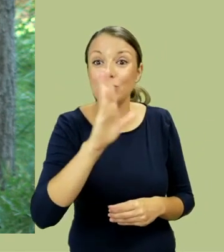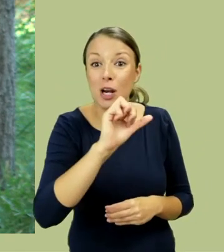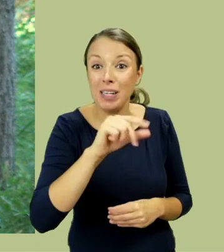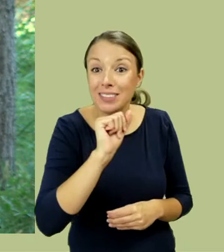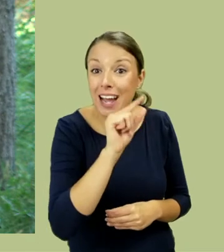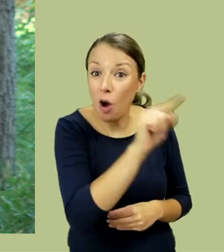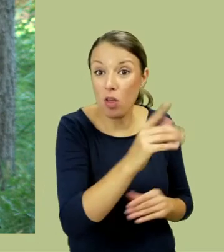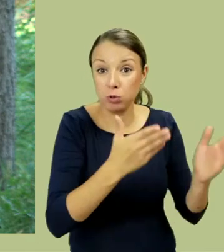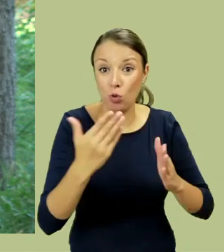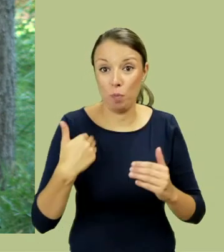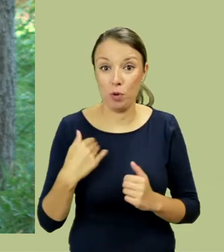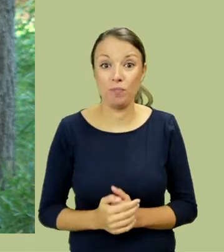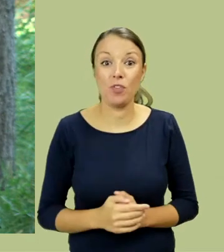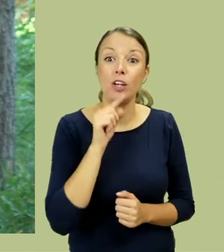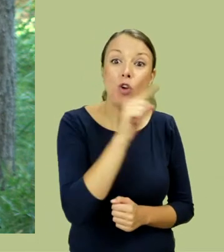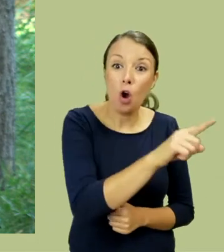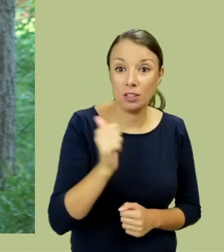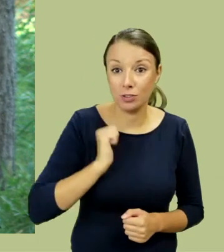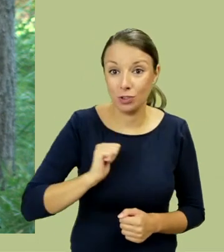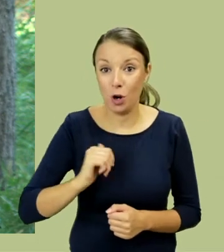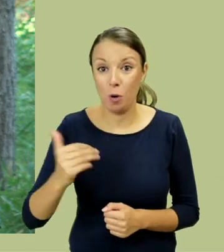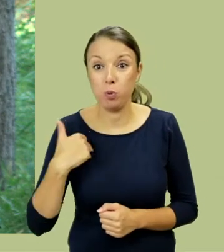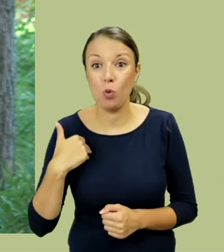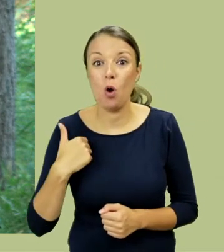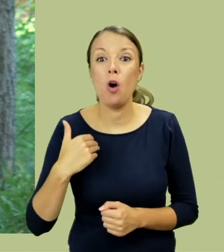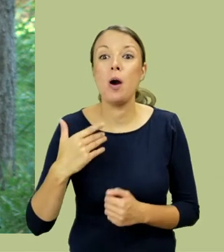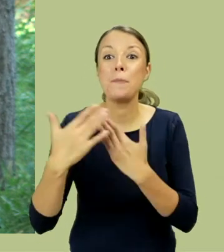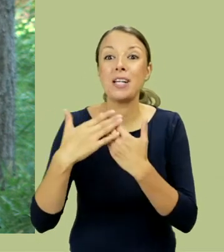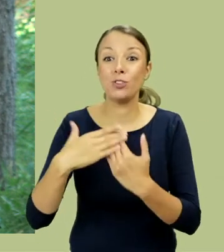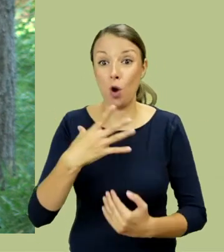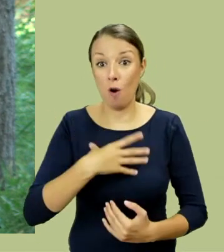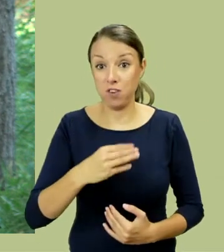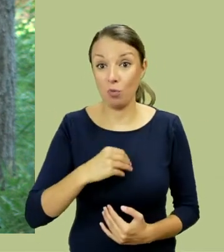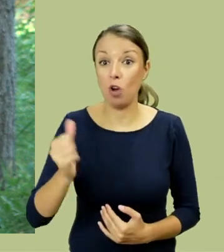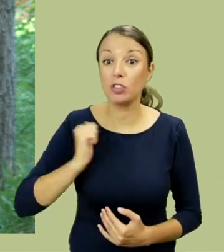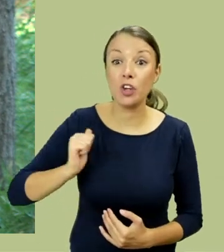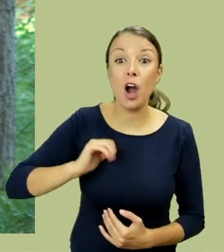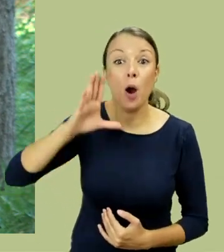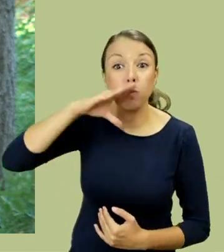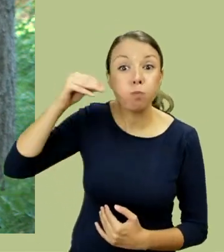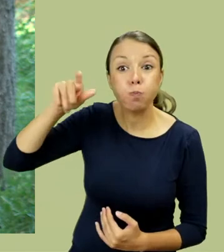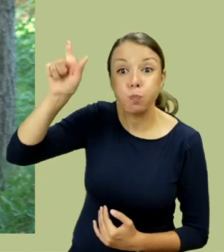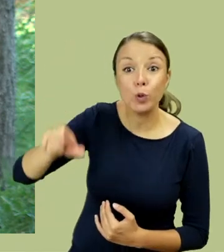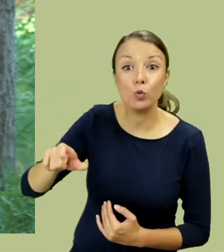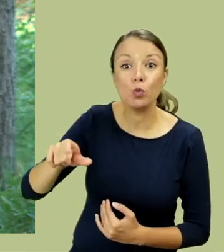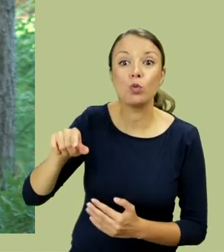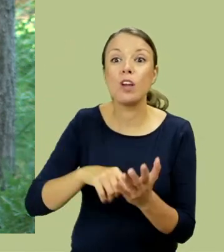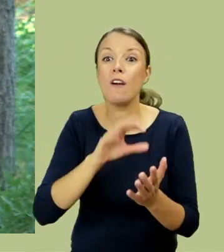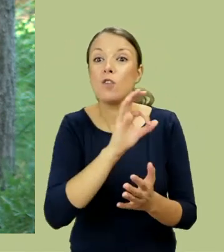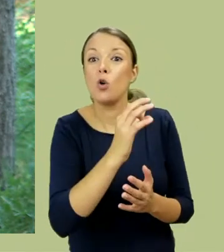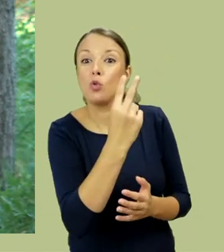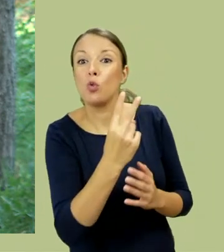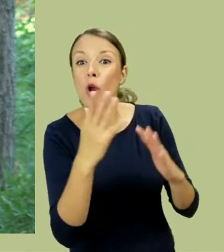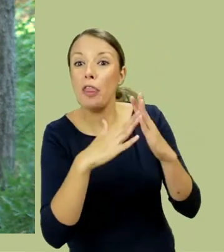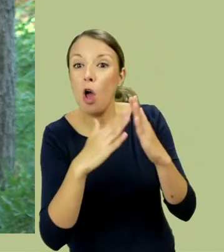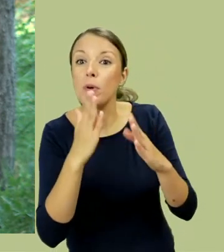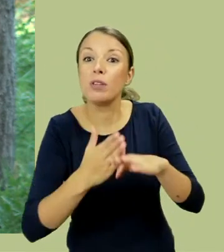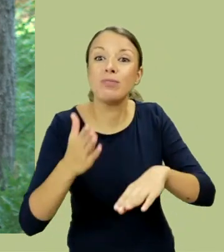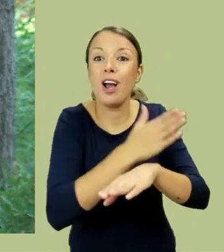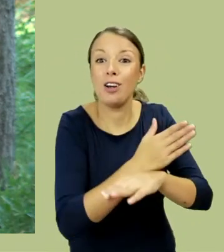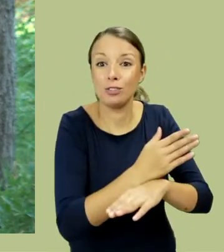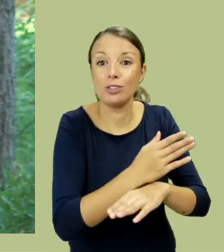w Jedlince niedaleko Wilna na Piłsudskiego, jego towarzyszy, w drugim domu Prystorowa, druga kobieta,